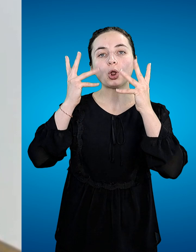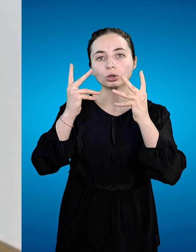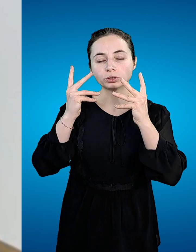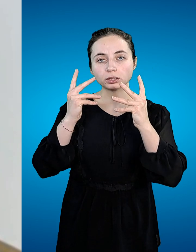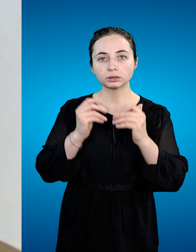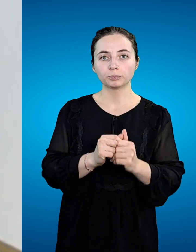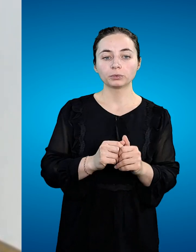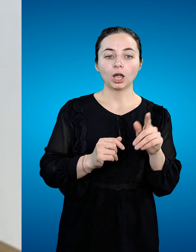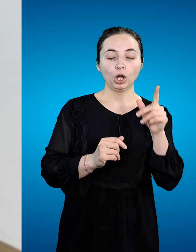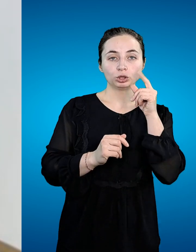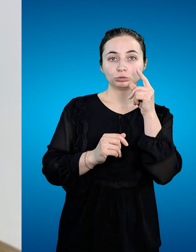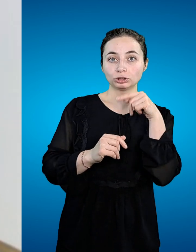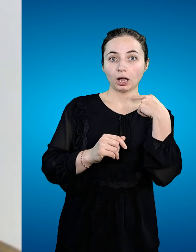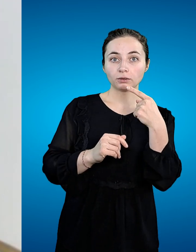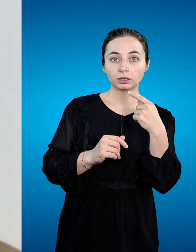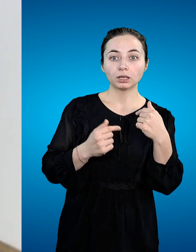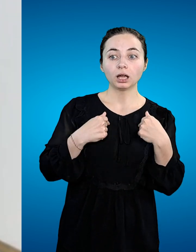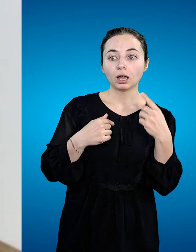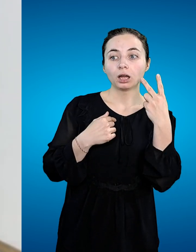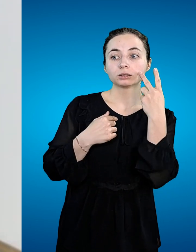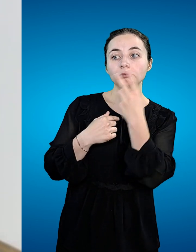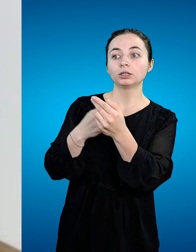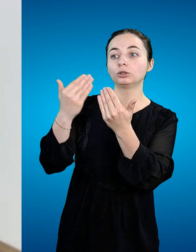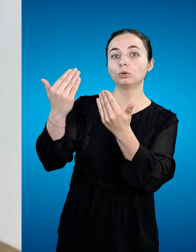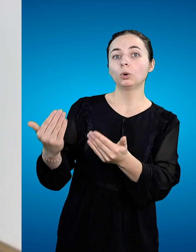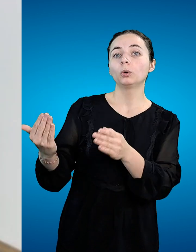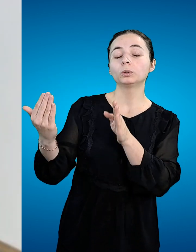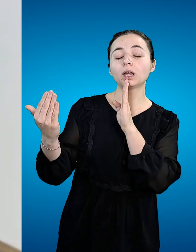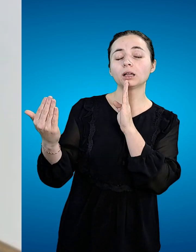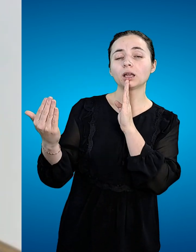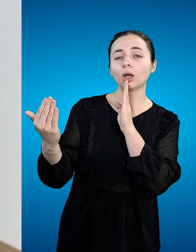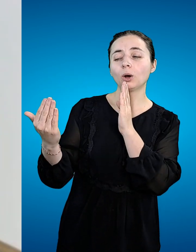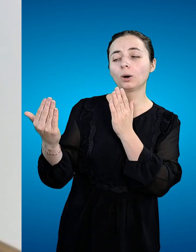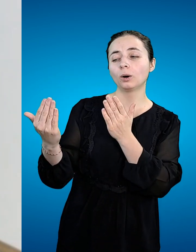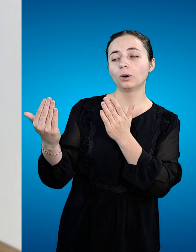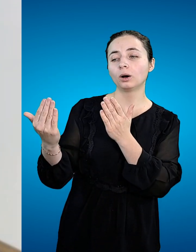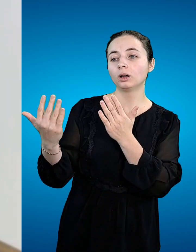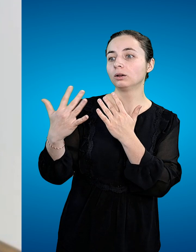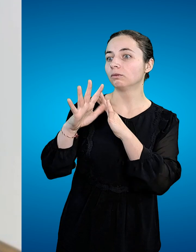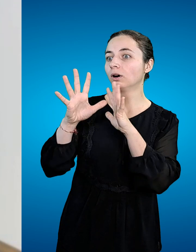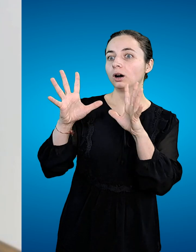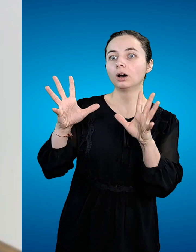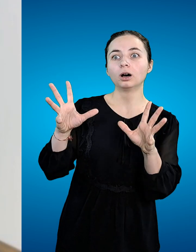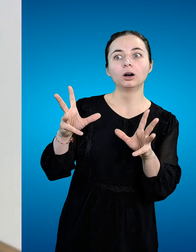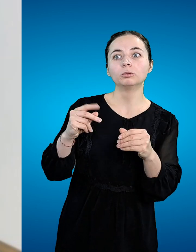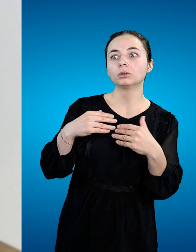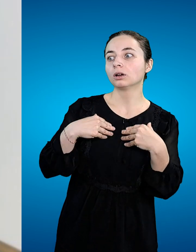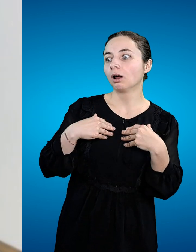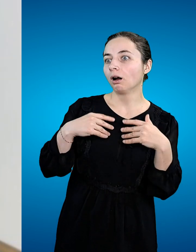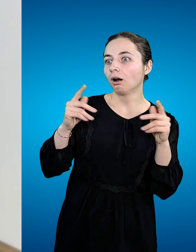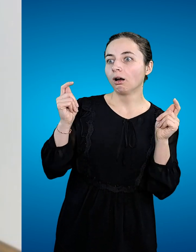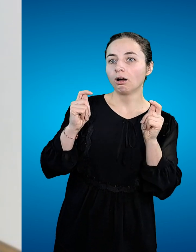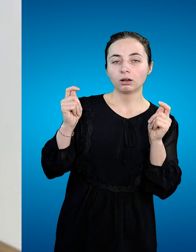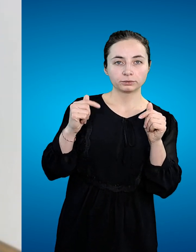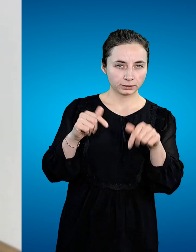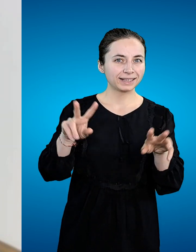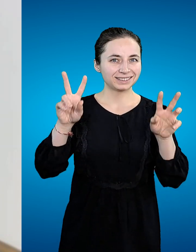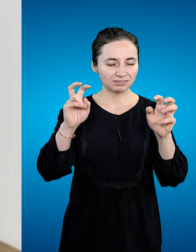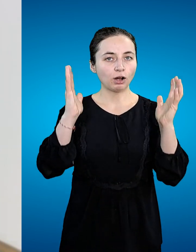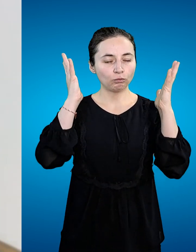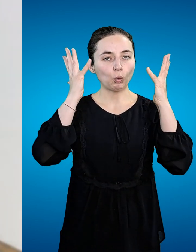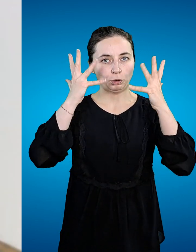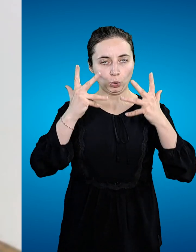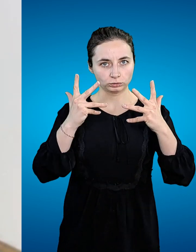называется влюбленность. Или мужчина говорит, я смотрю на нее. И вообще просто такой балдеж.